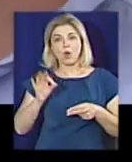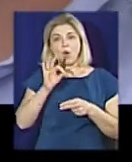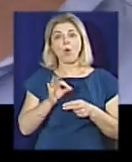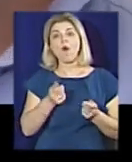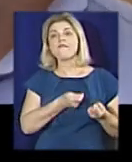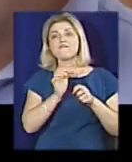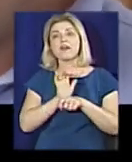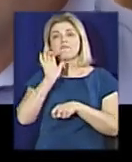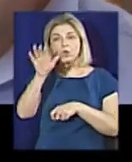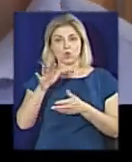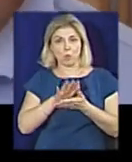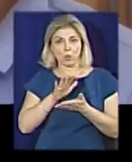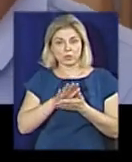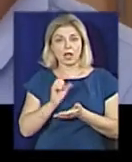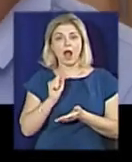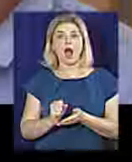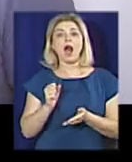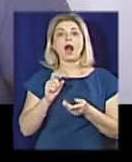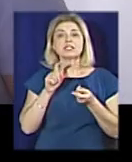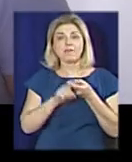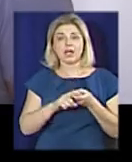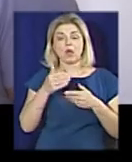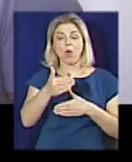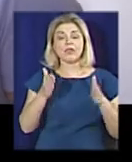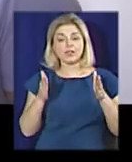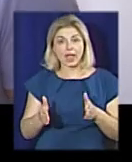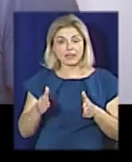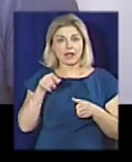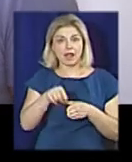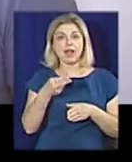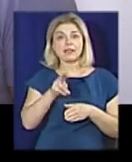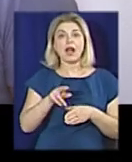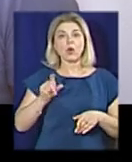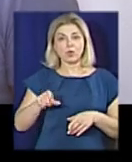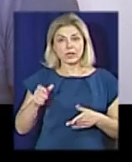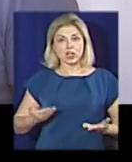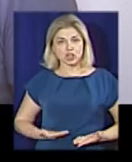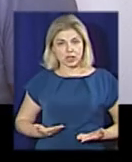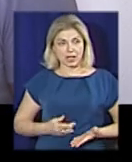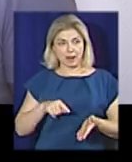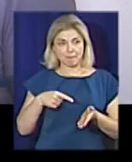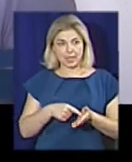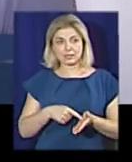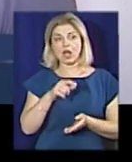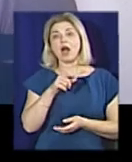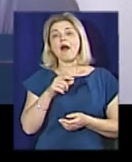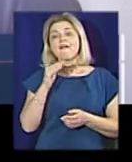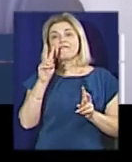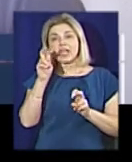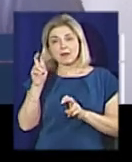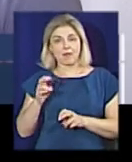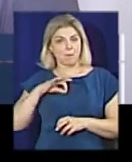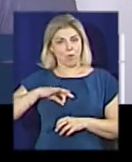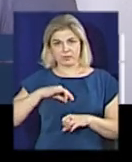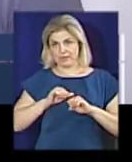А користуватися контейнерами, встановленими для жителів міста, вони не можуть. На сьогоднішній день контейнер, про